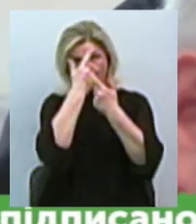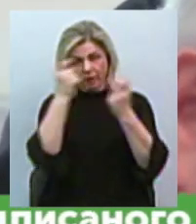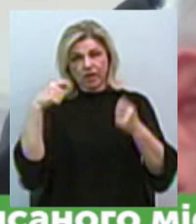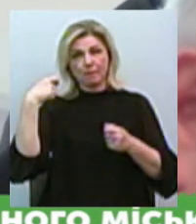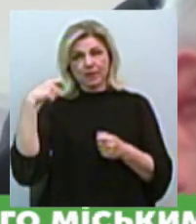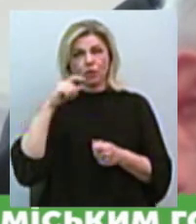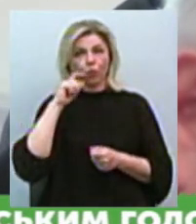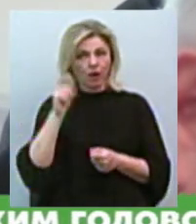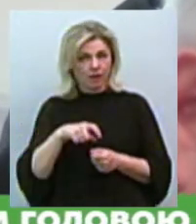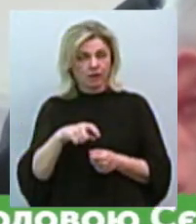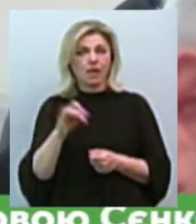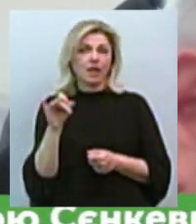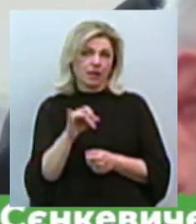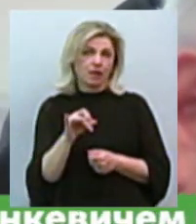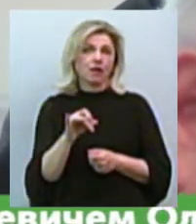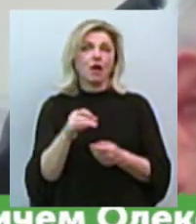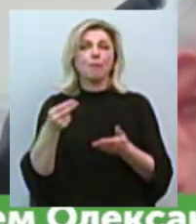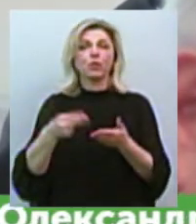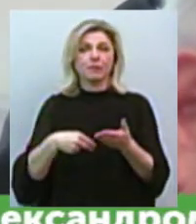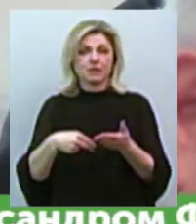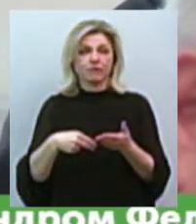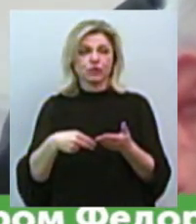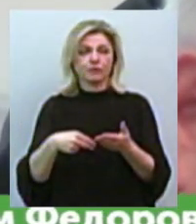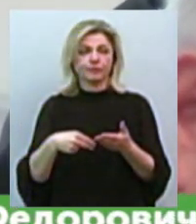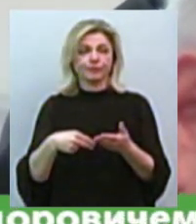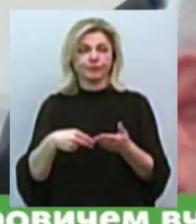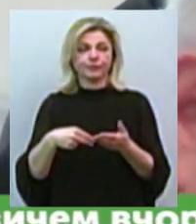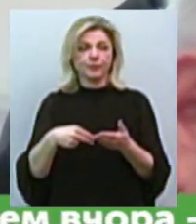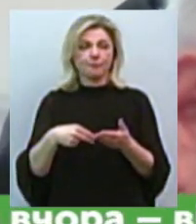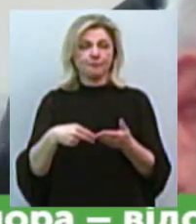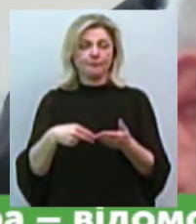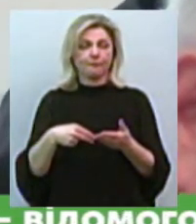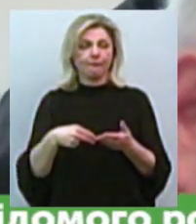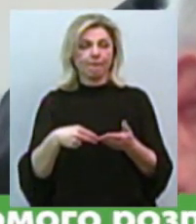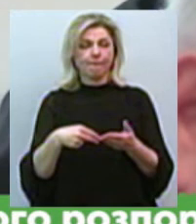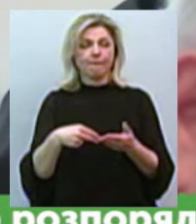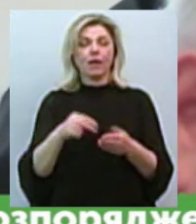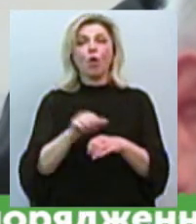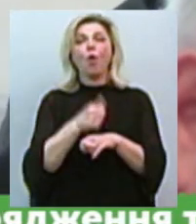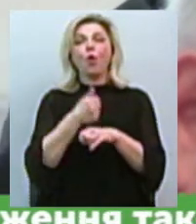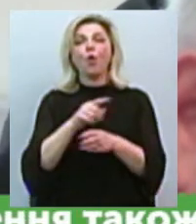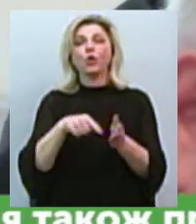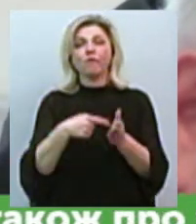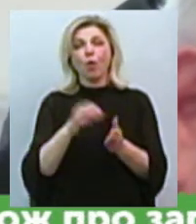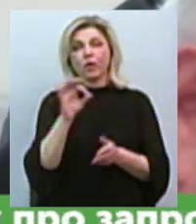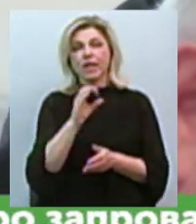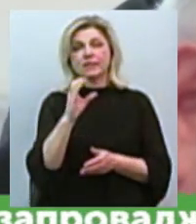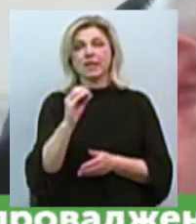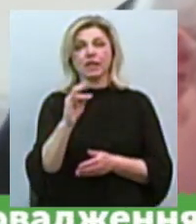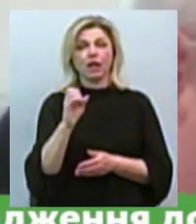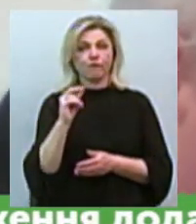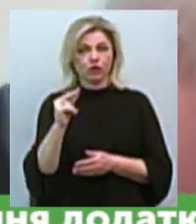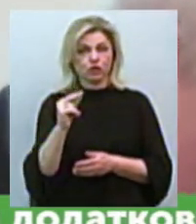президентом Украины и соответствующе подписавший городской глава Сенкевич Александр Федорович вчера,